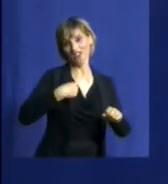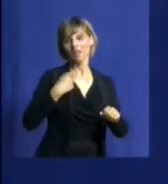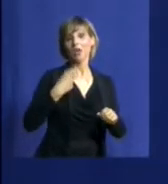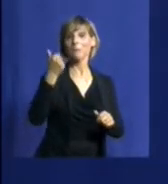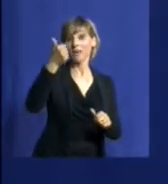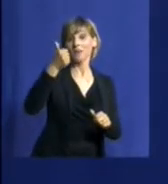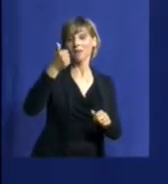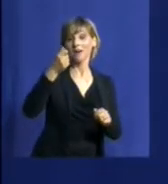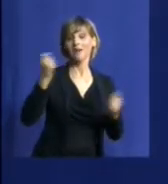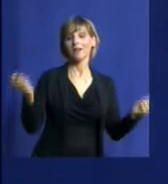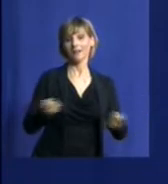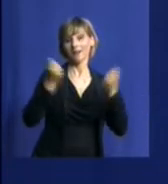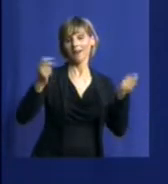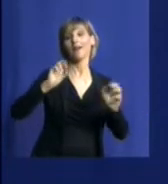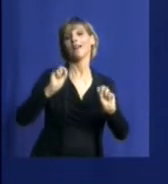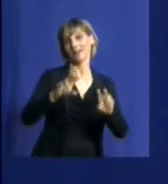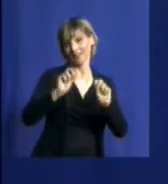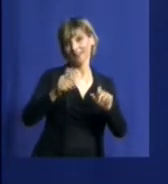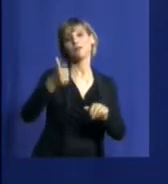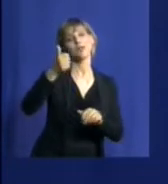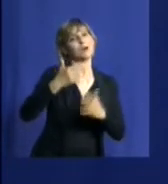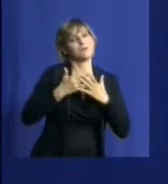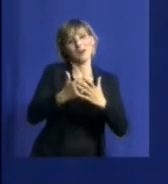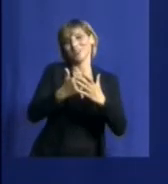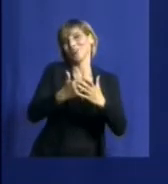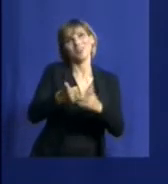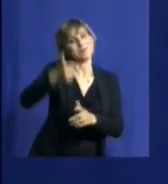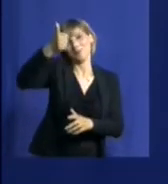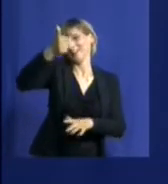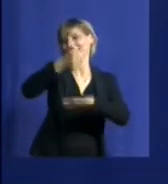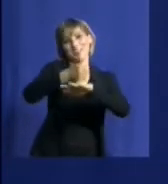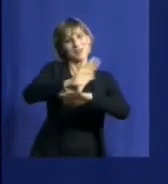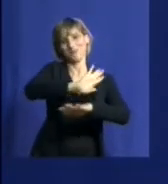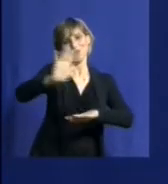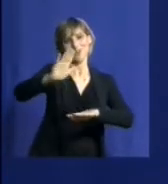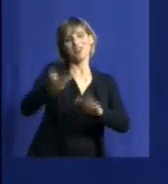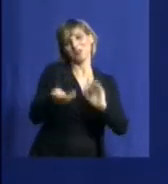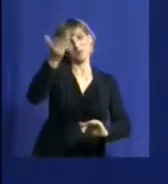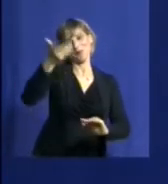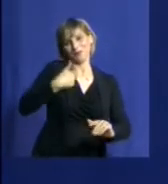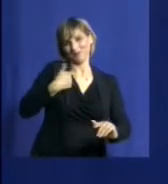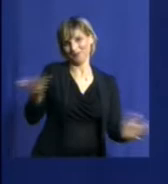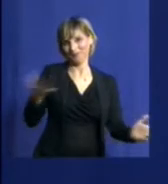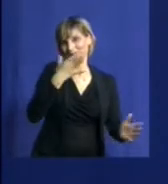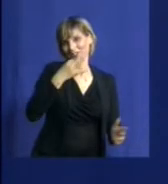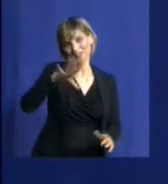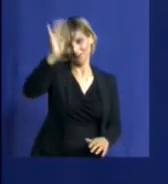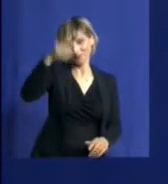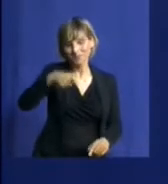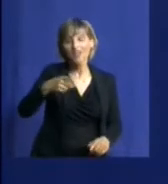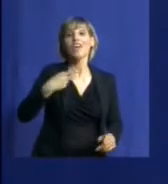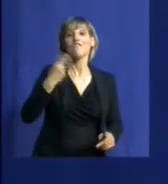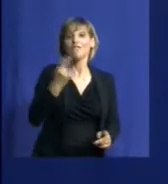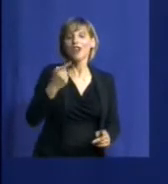è l'aspetto che mi ha sempre appassionato e mi appassiona di più tra tutti quanti. Poi mi occupo